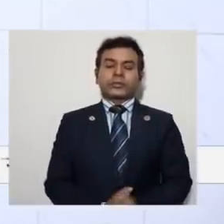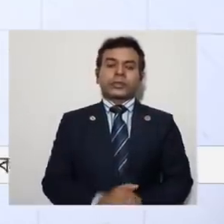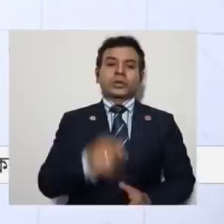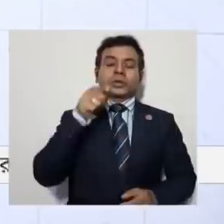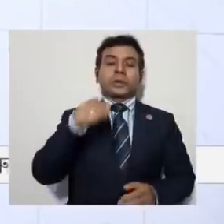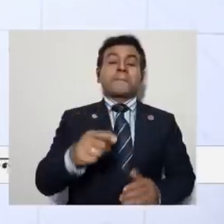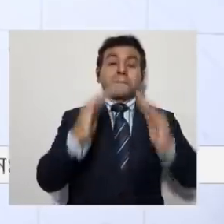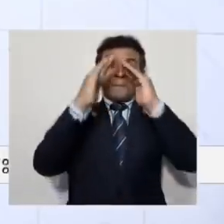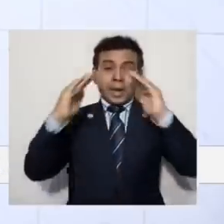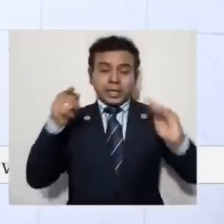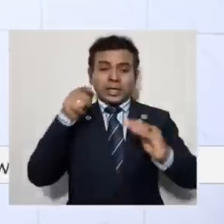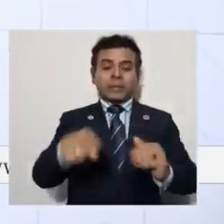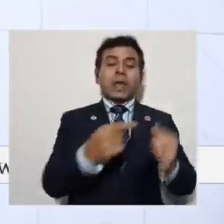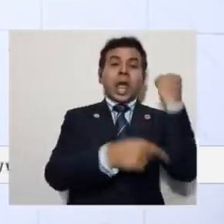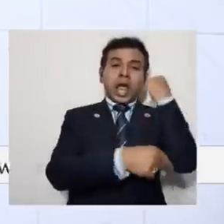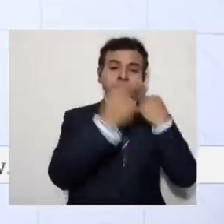আছে।